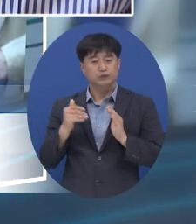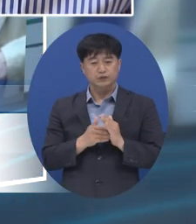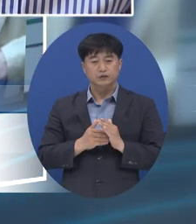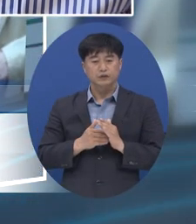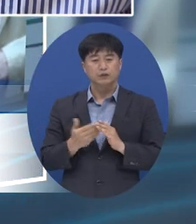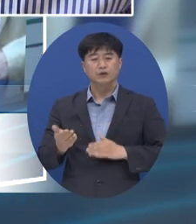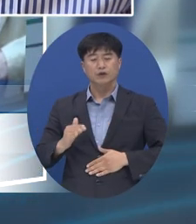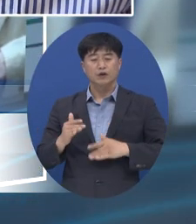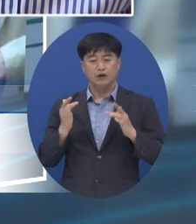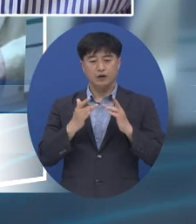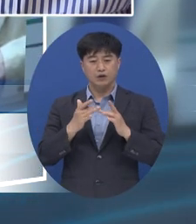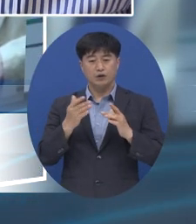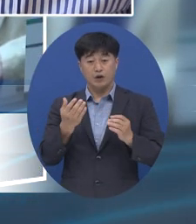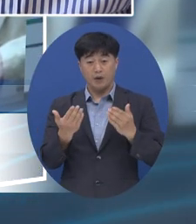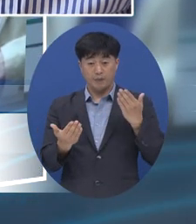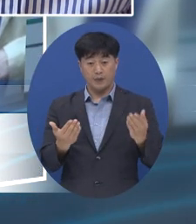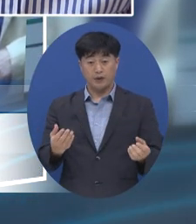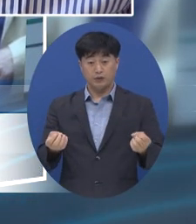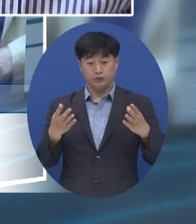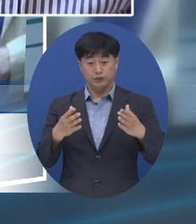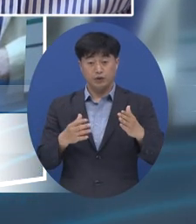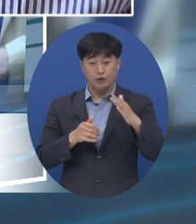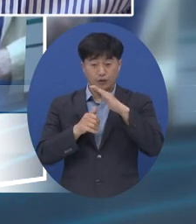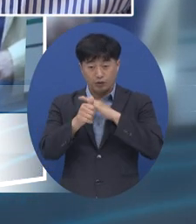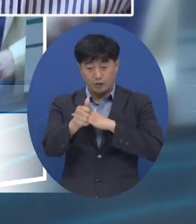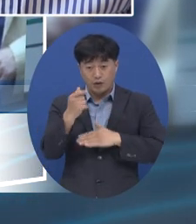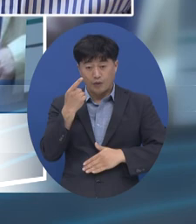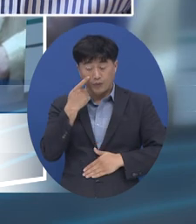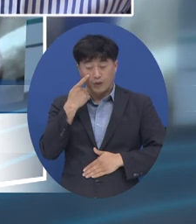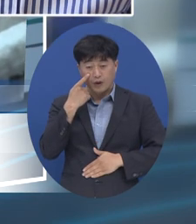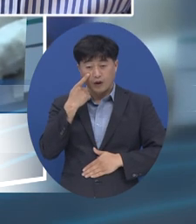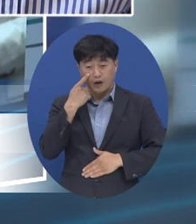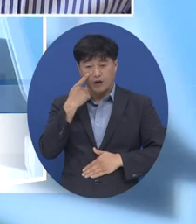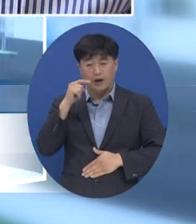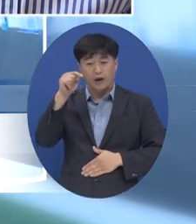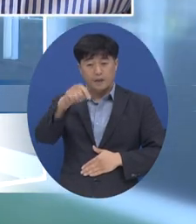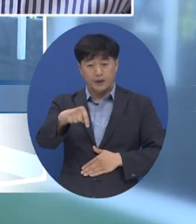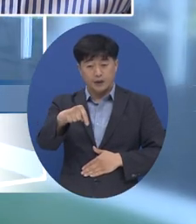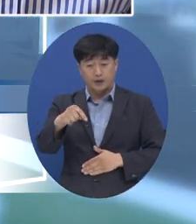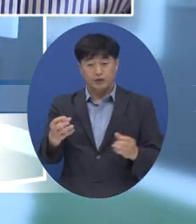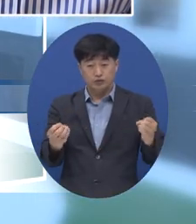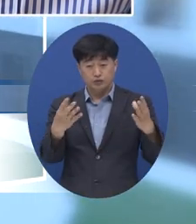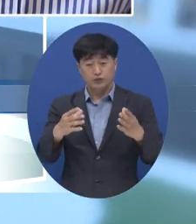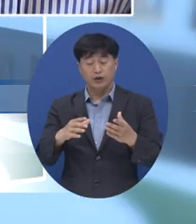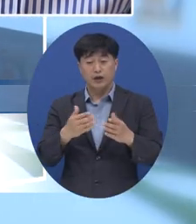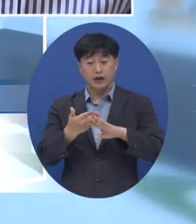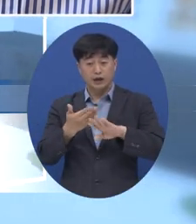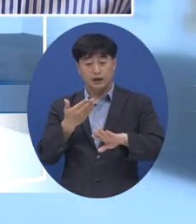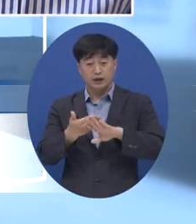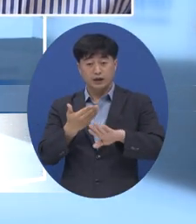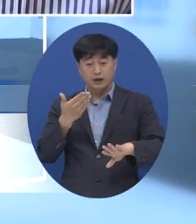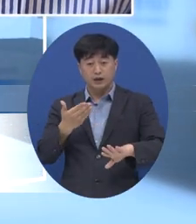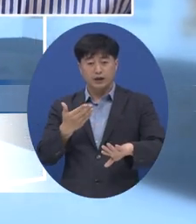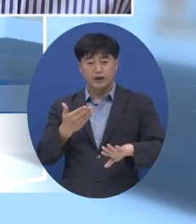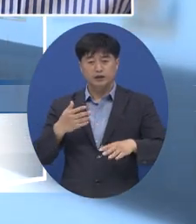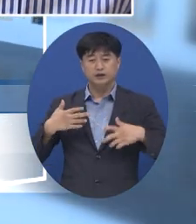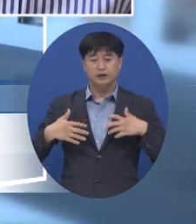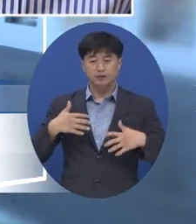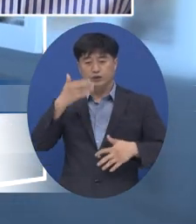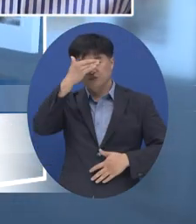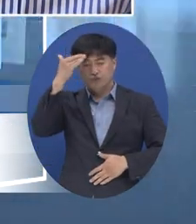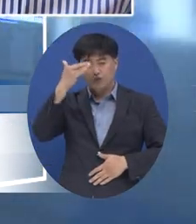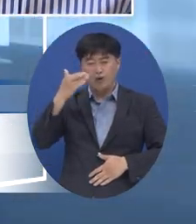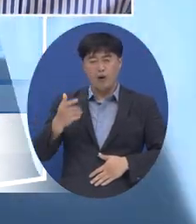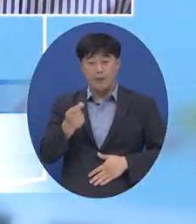들었습니다 4 온라인 박람 에 들어가서 보니까 또 오프라 인간 다르게 또 저 재미나